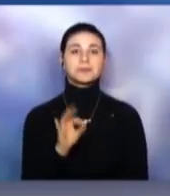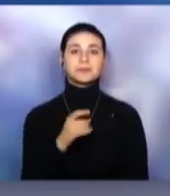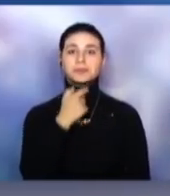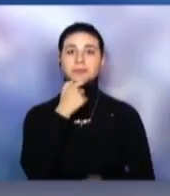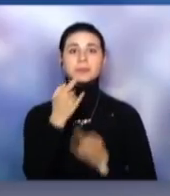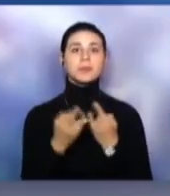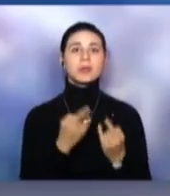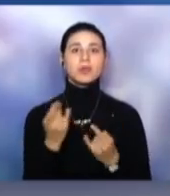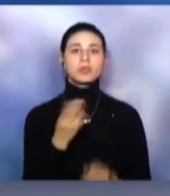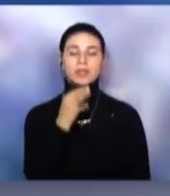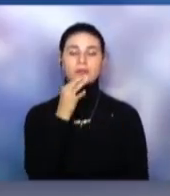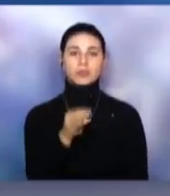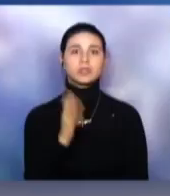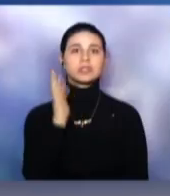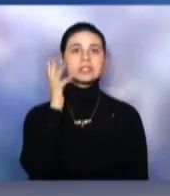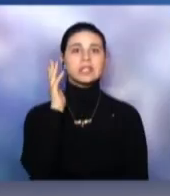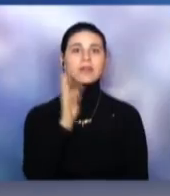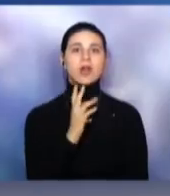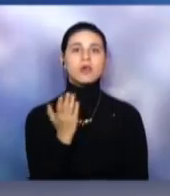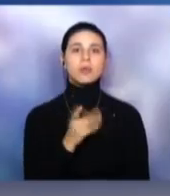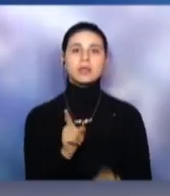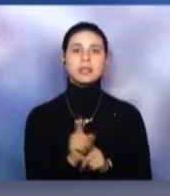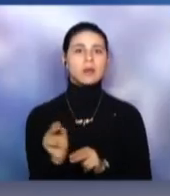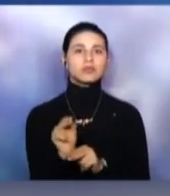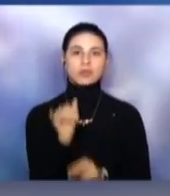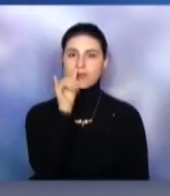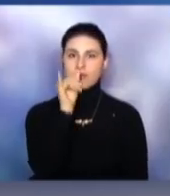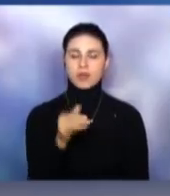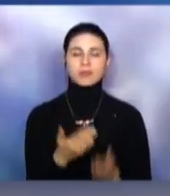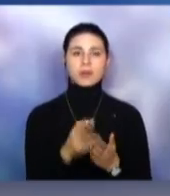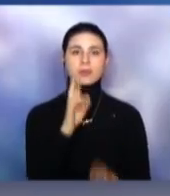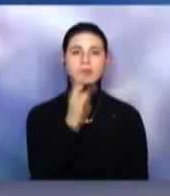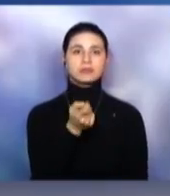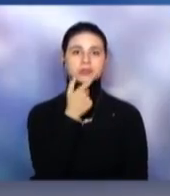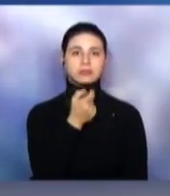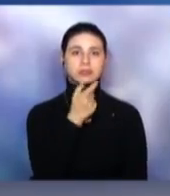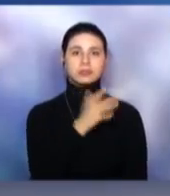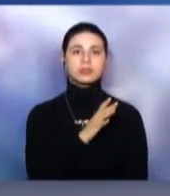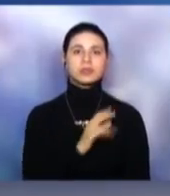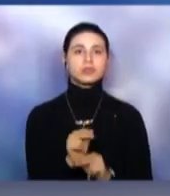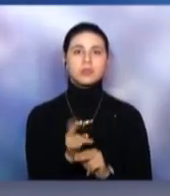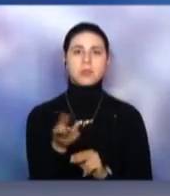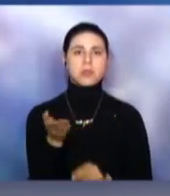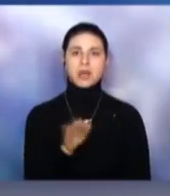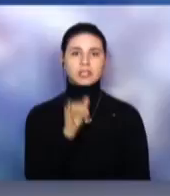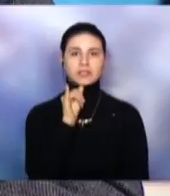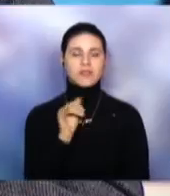მაყურებელს უნდა უპასუხოთ ამ შემთხვევაში არტერიული წნევა, რომელიც გაჯიუტდა მიუხედავად ჩატარებული მკურნალობისა.